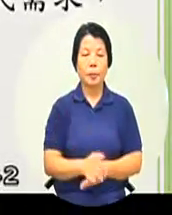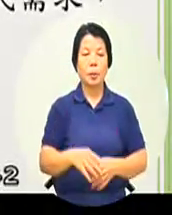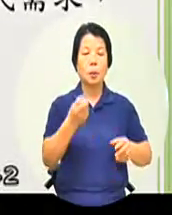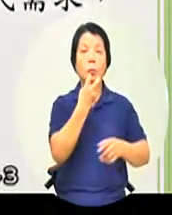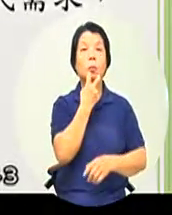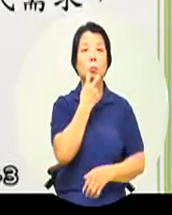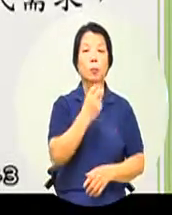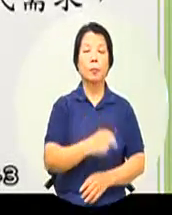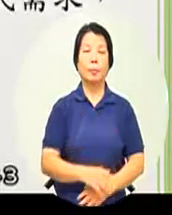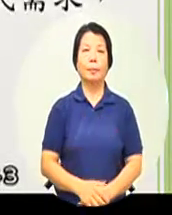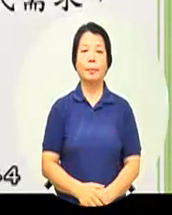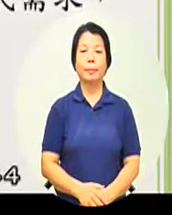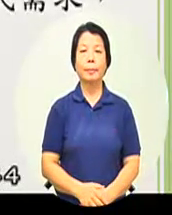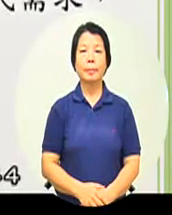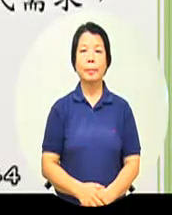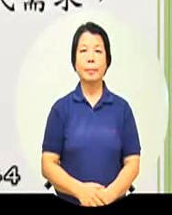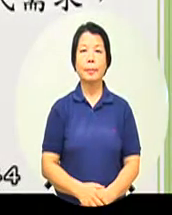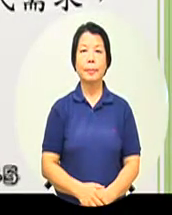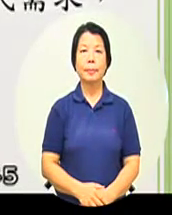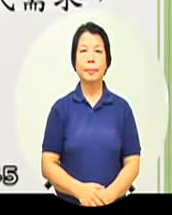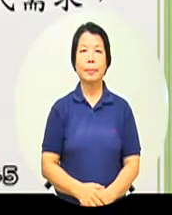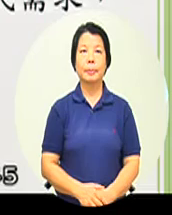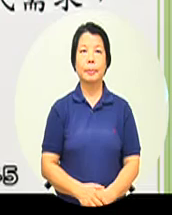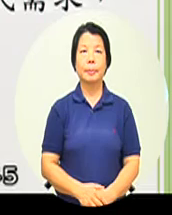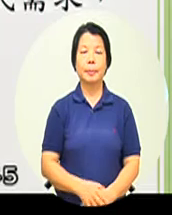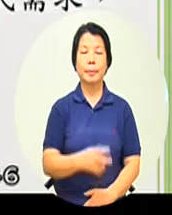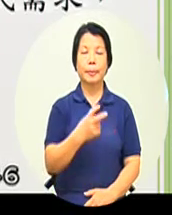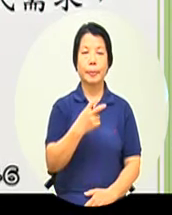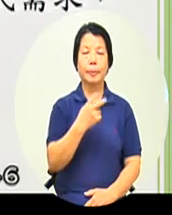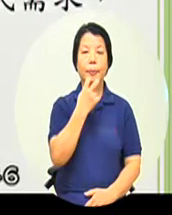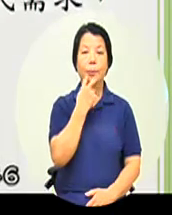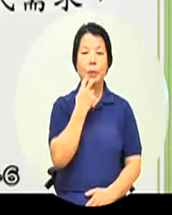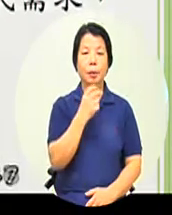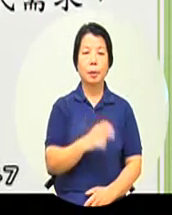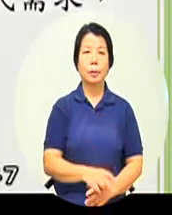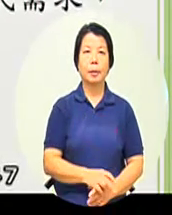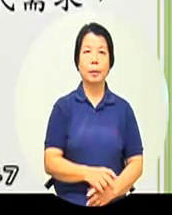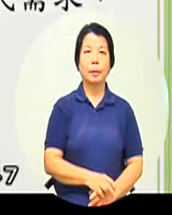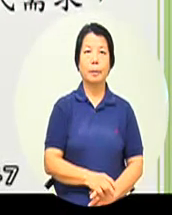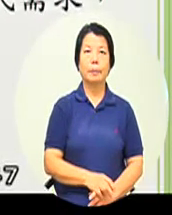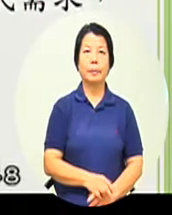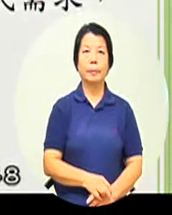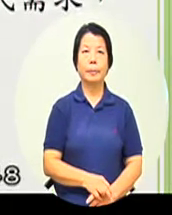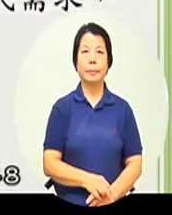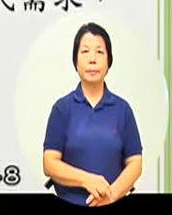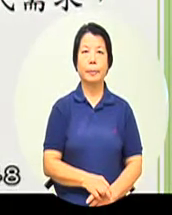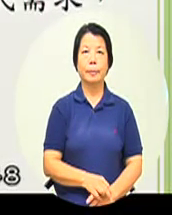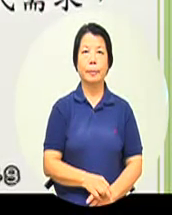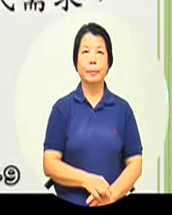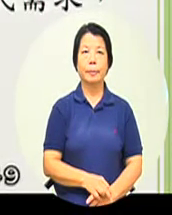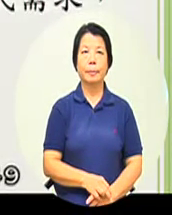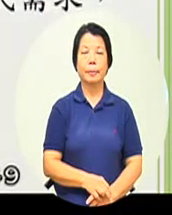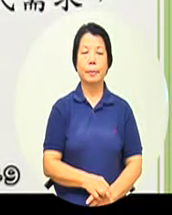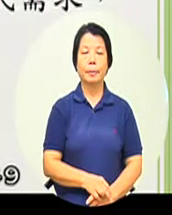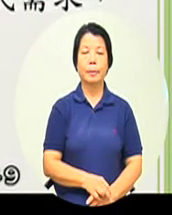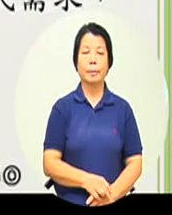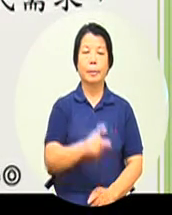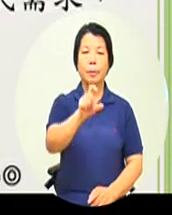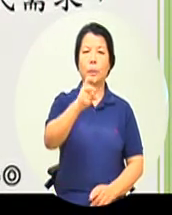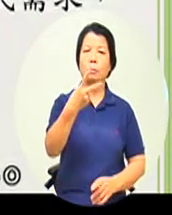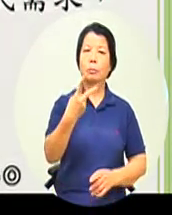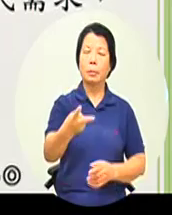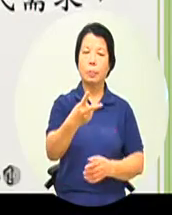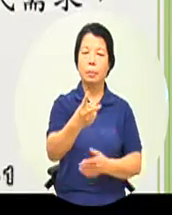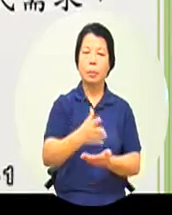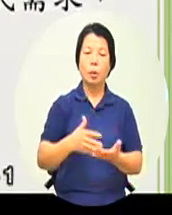嘞，网络也有啊嘛，中央咱有一个62亿个嘛，啊，去拨一个62亿个，对不对？哦，